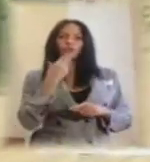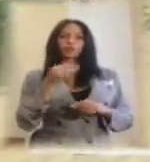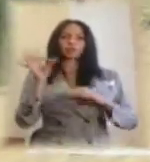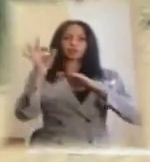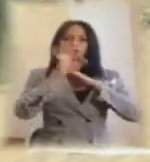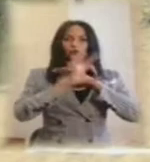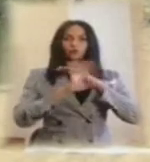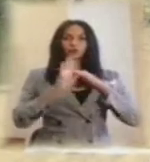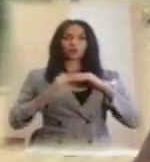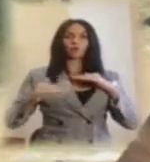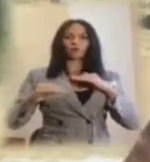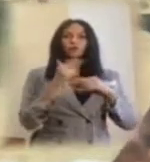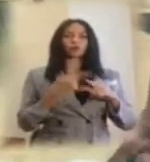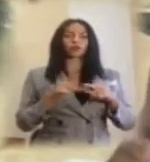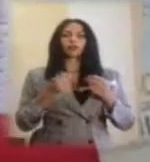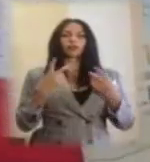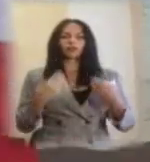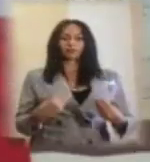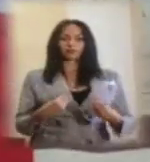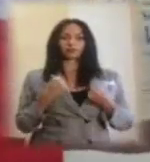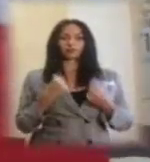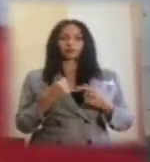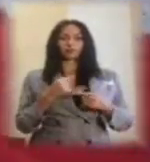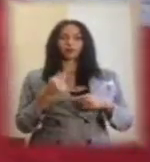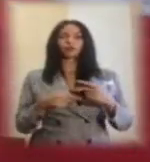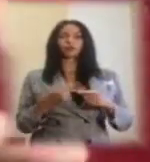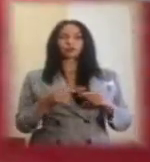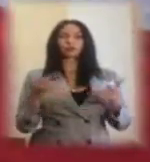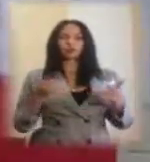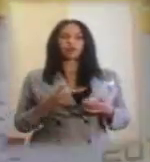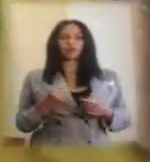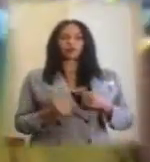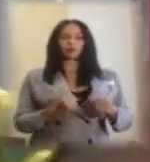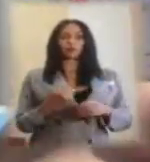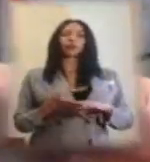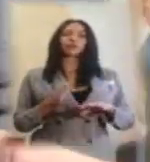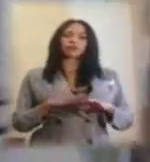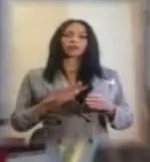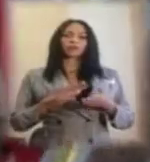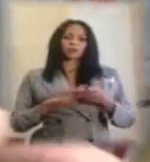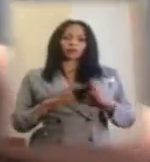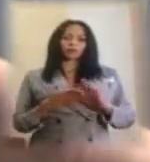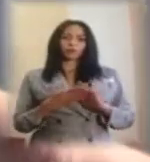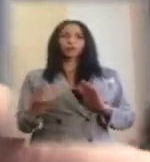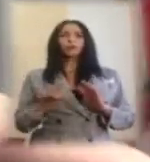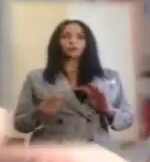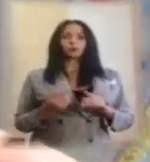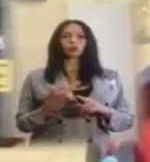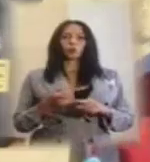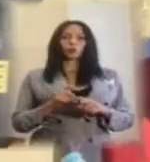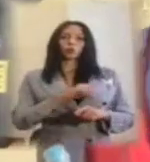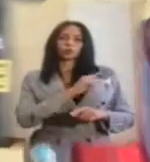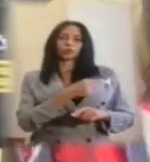просто фантастика. Хоча б через це варто бігти. Складнощі умови. Пісок дуже сильно стомлює